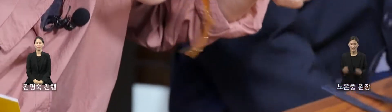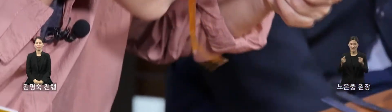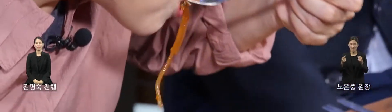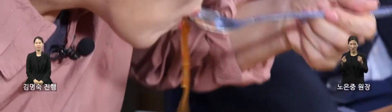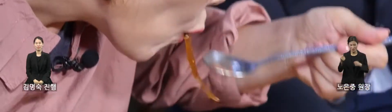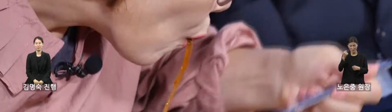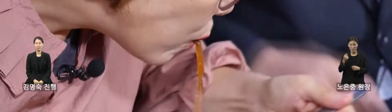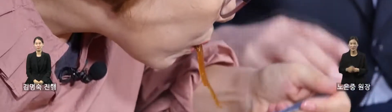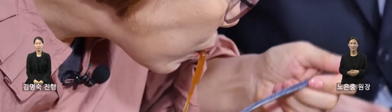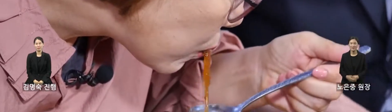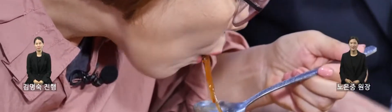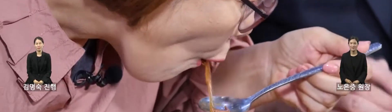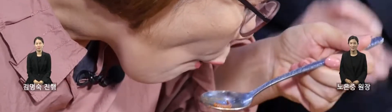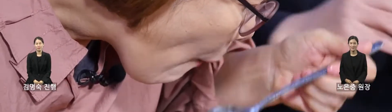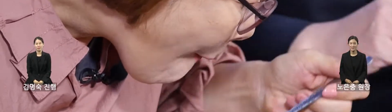먹으면.